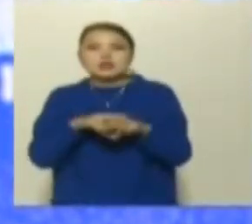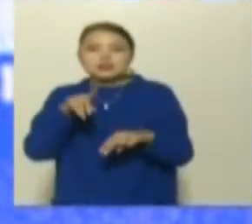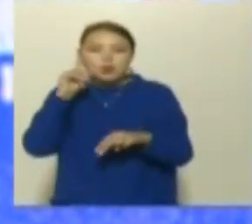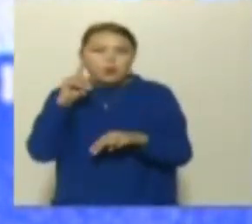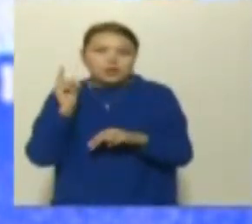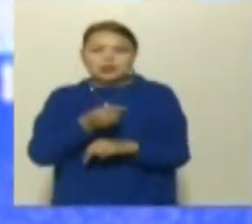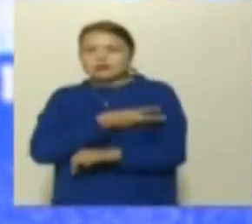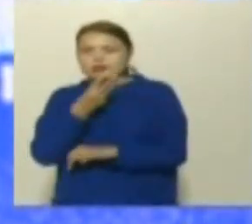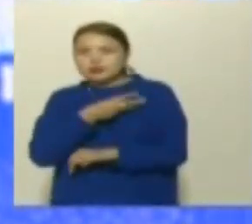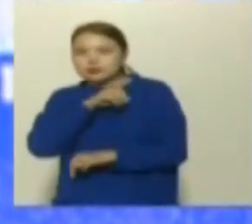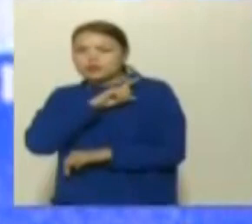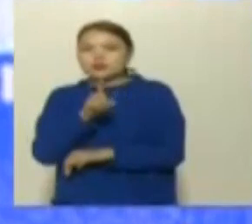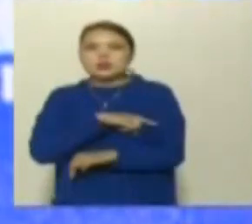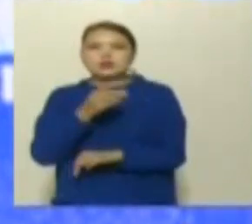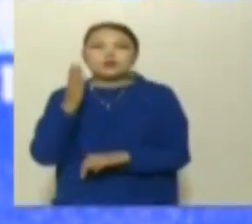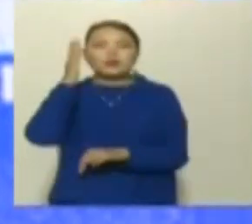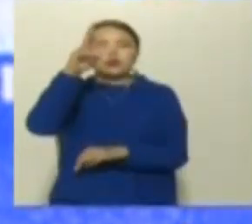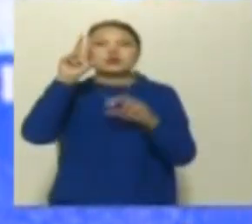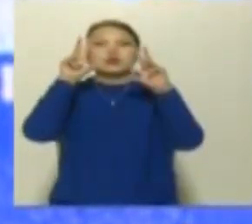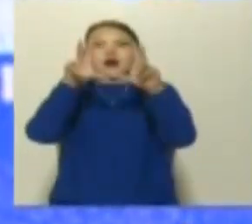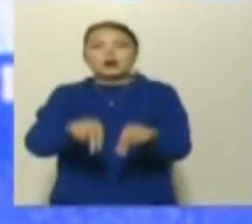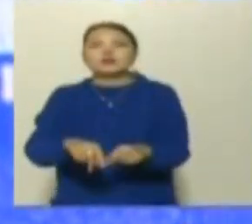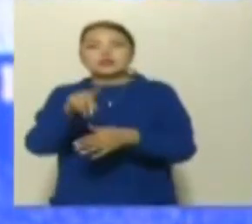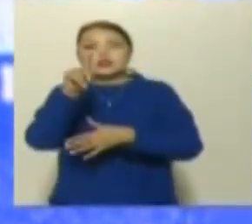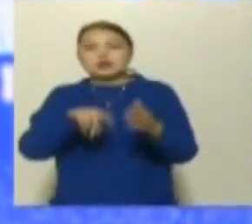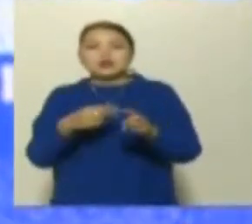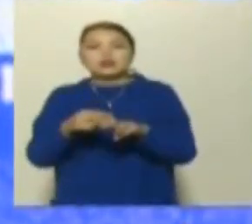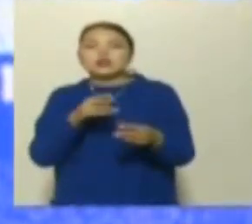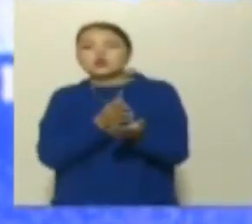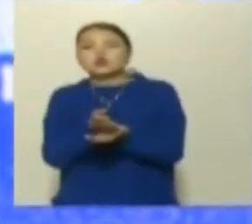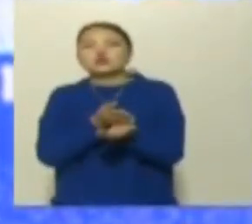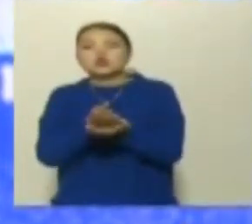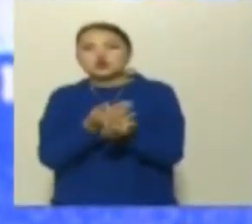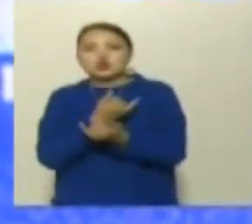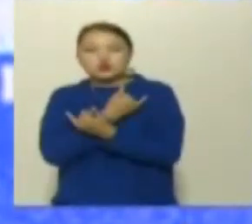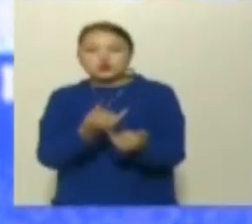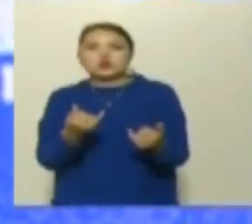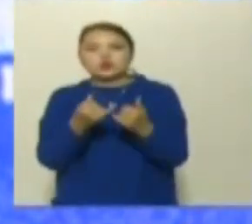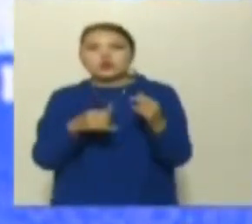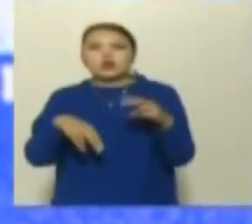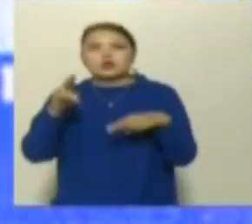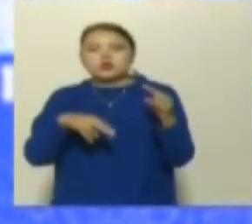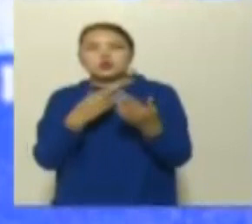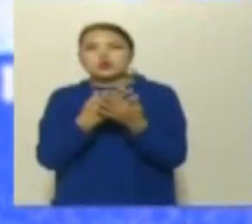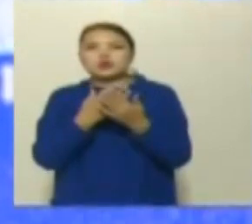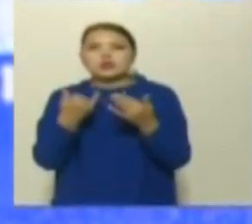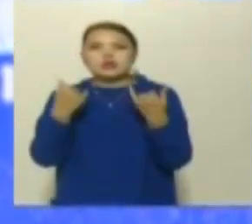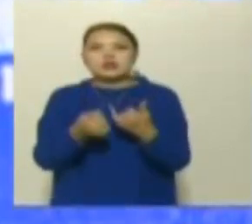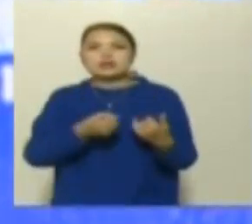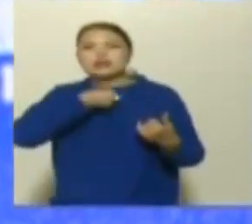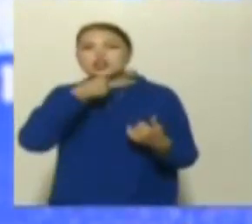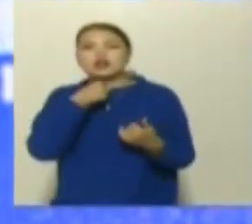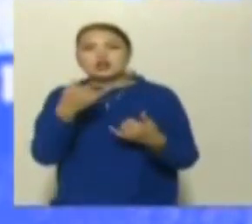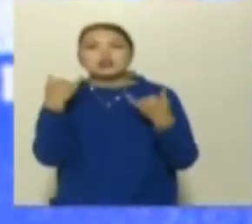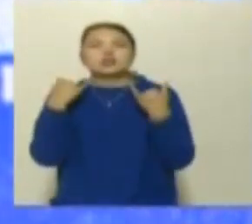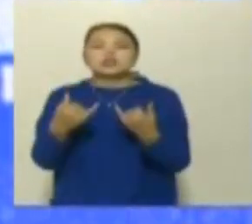жастық жігермен, болашаққа деген сеніммен қызмет атқарған осы залда қатысып отырған ардагерлеріміз